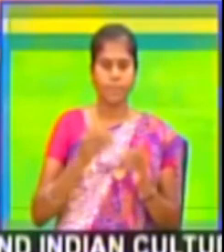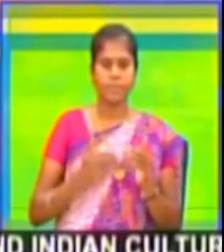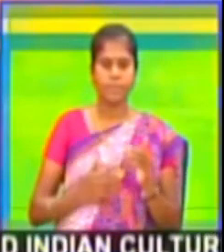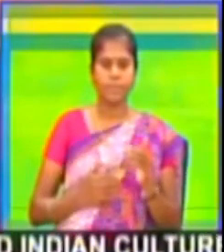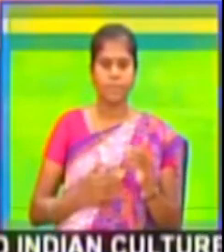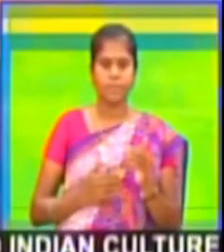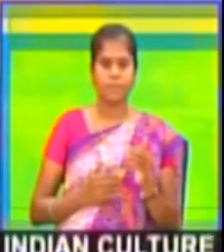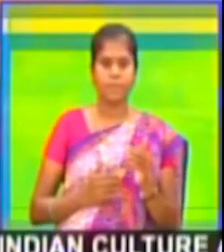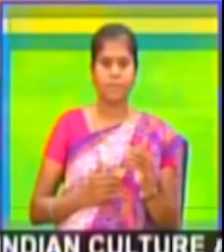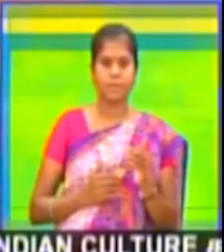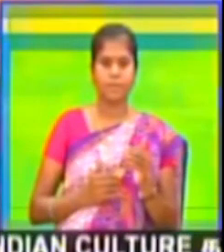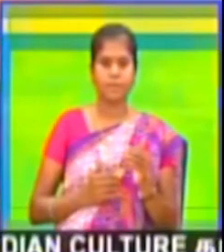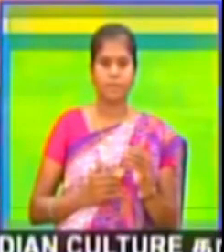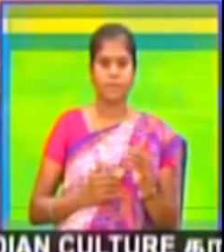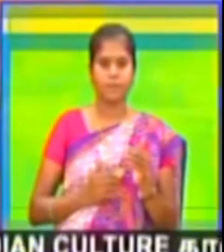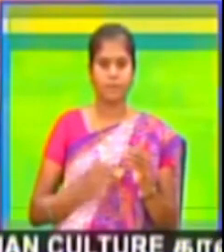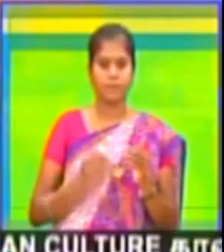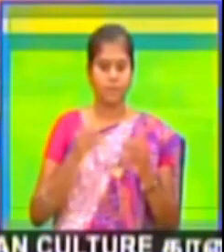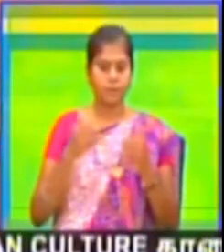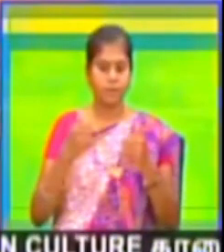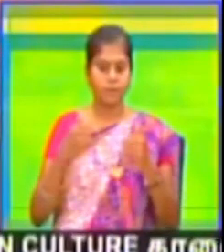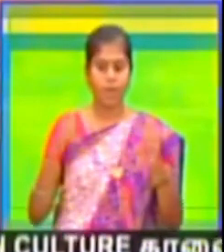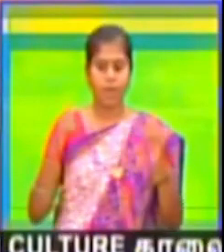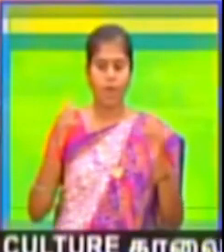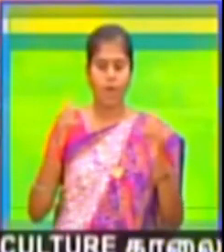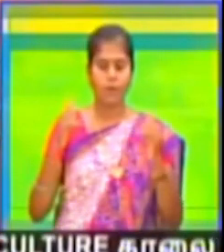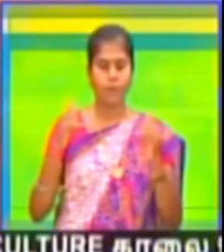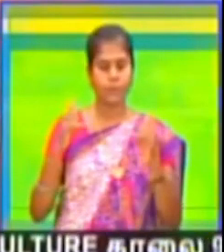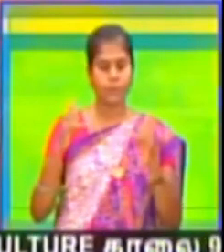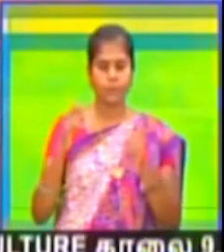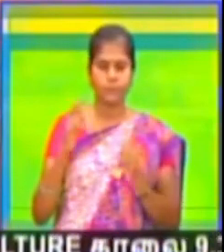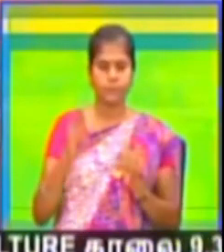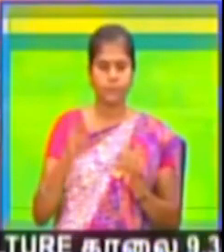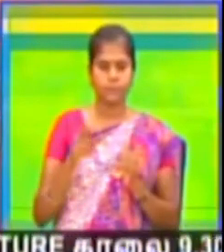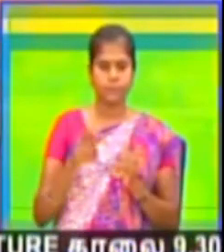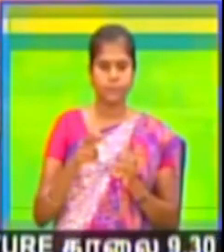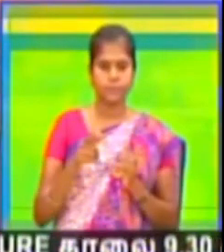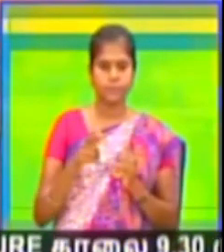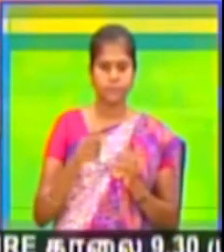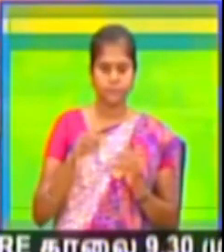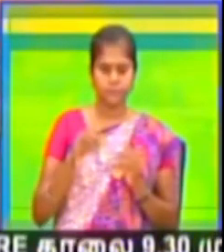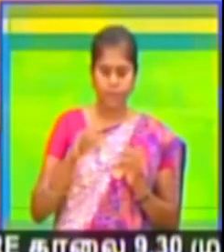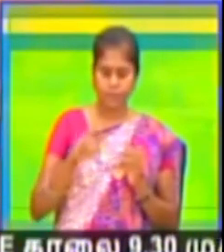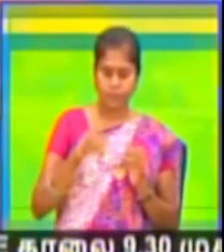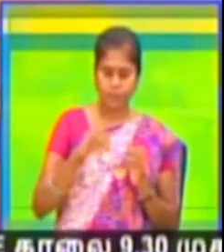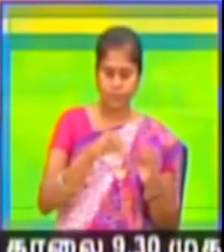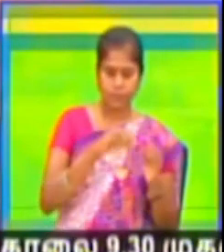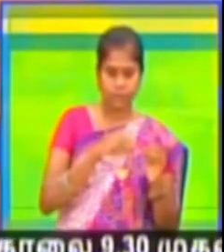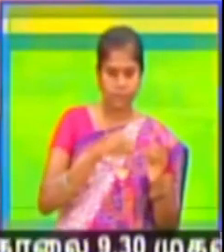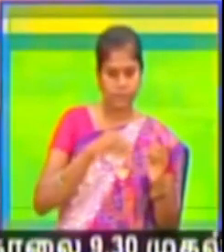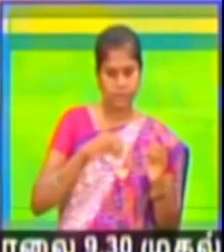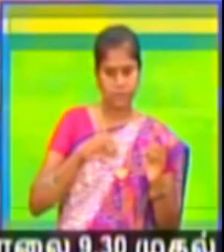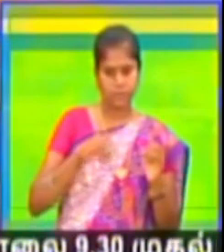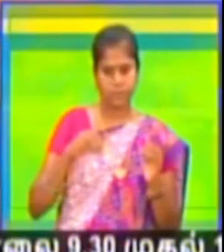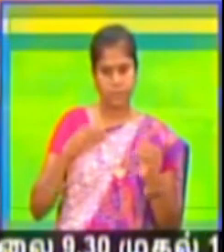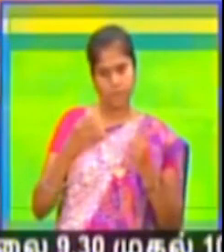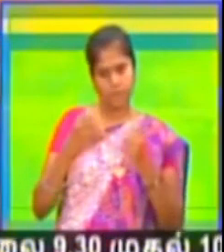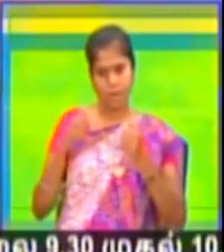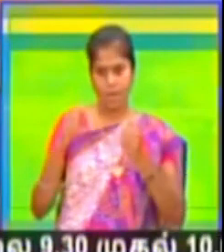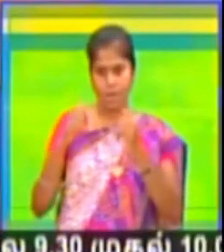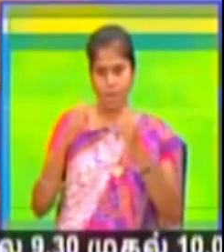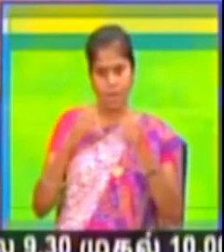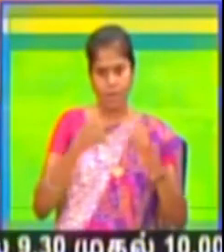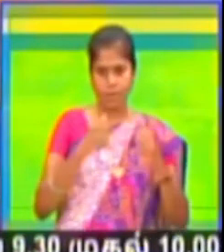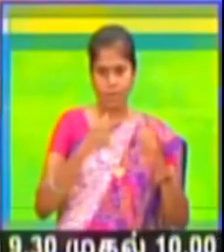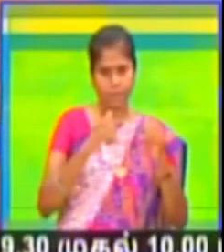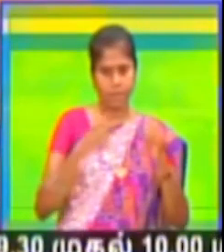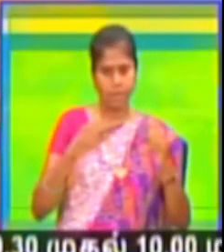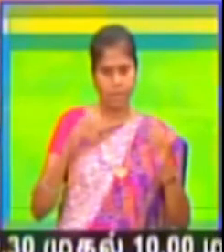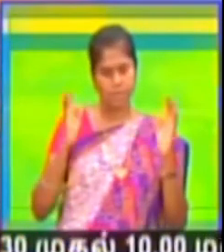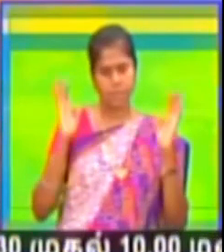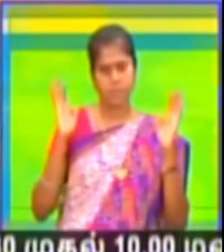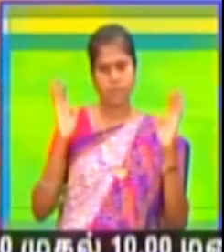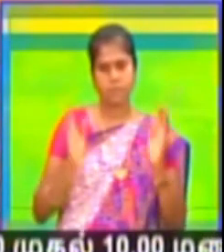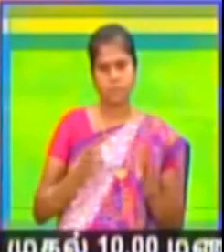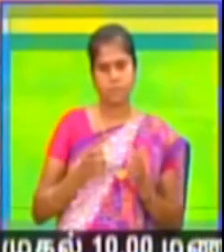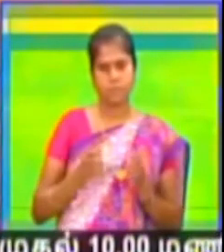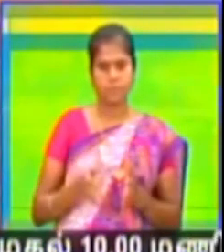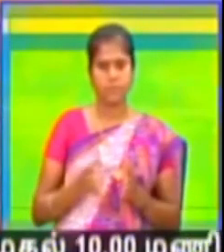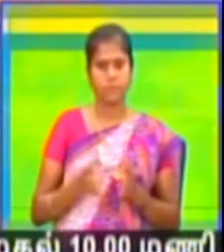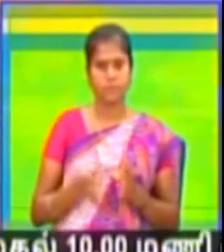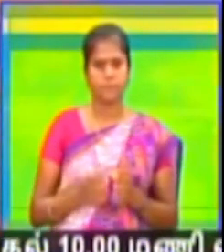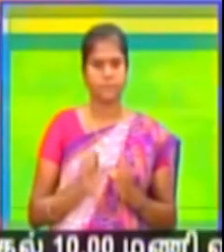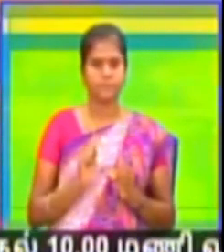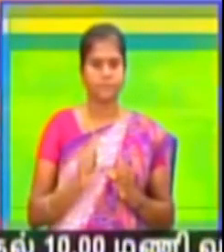இருக்கு. இந்த மத்திய அமெரிக்காங்கிறது ஒரு நாடு மட்டும் இல்லை, அதுக்குள்ள சின்ன சின்ன குட்டி குட்டி நாடுகள் காணப்படுது. என்னென்ன